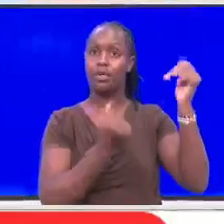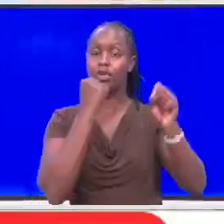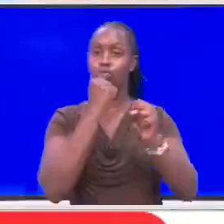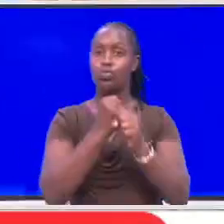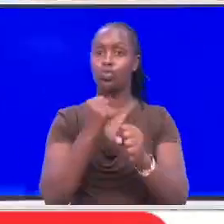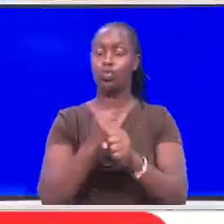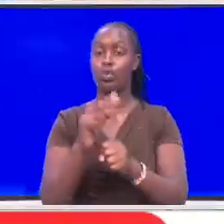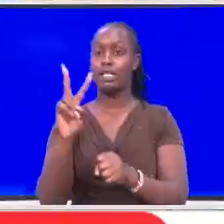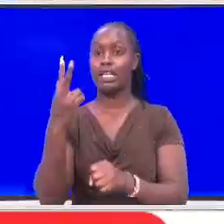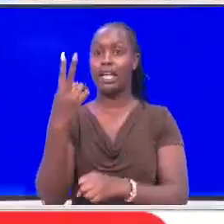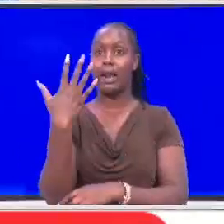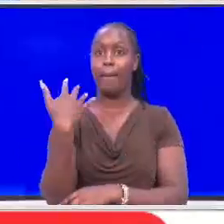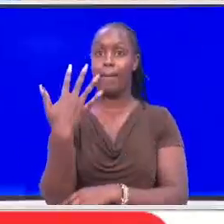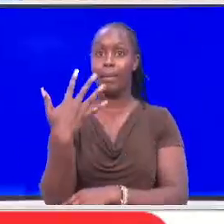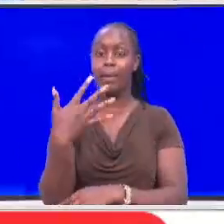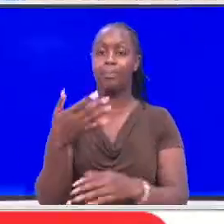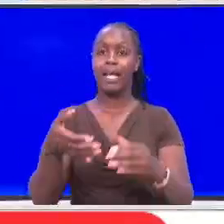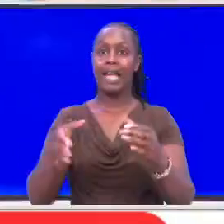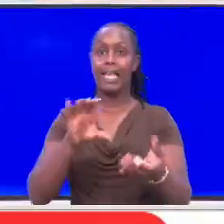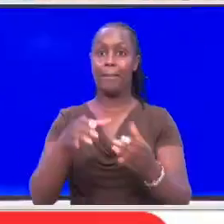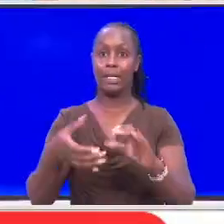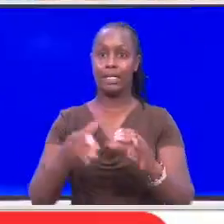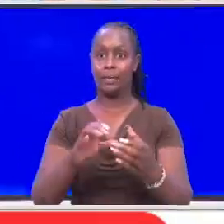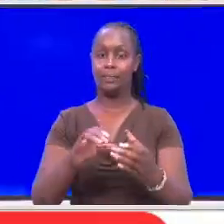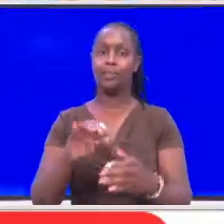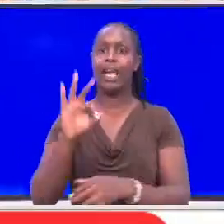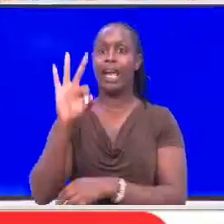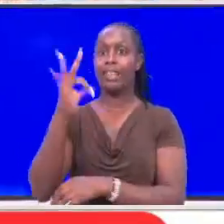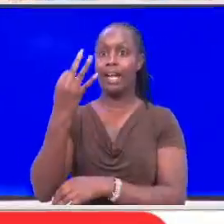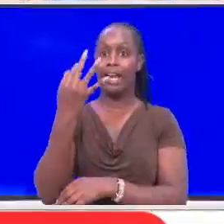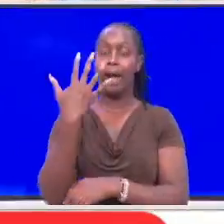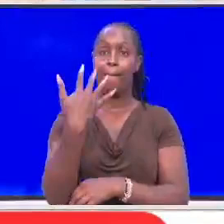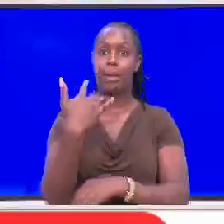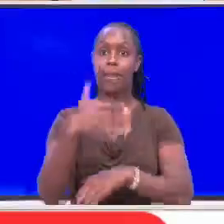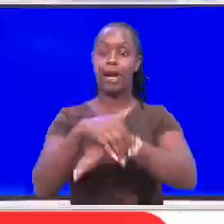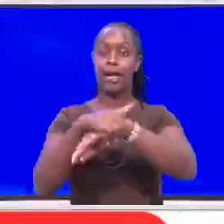kemia, karatasi ya tatu ya Kiingereza na karatasi ya pili